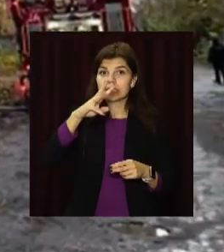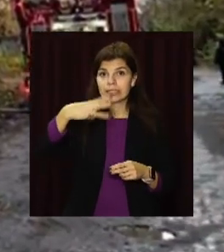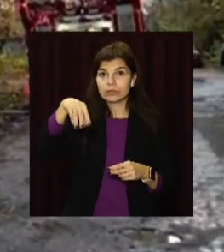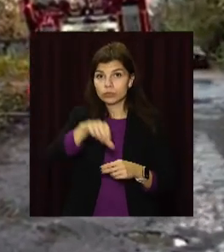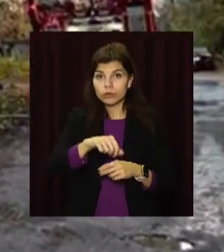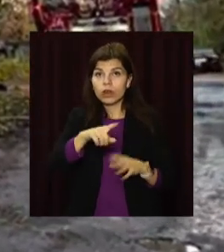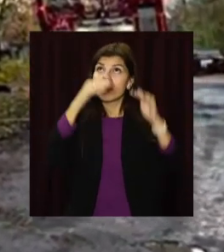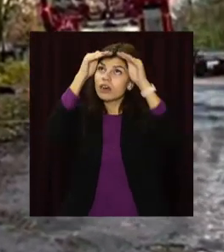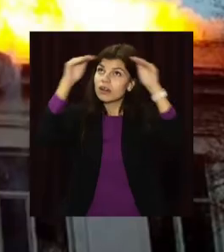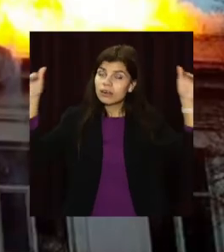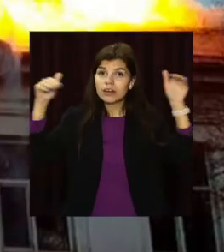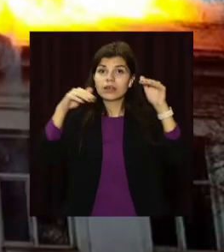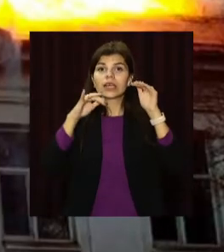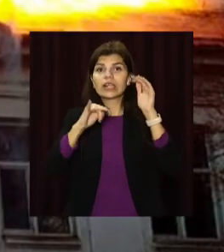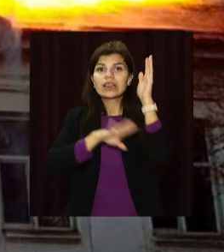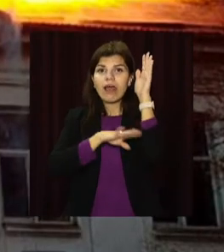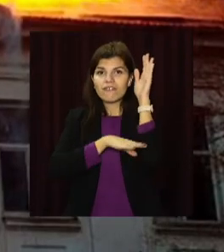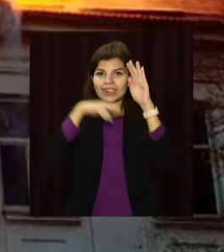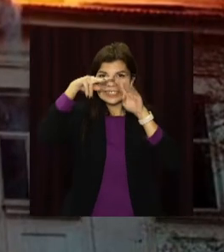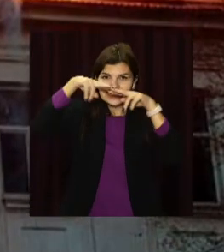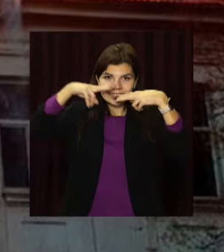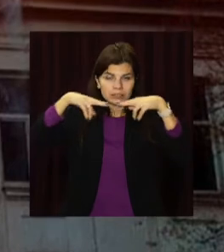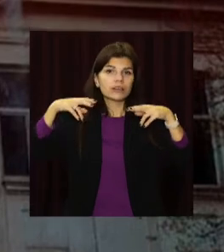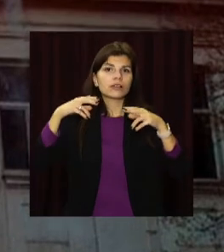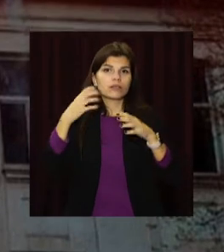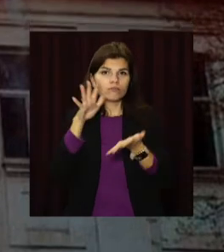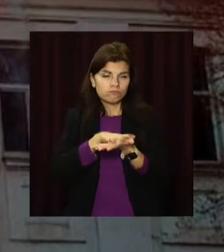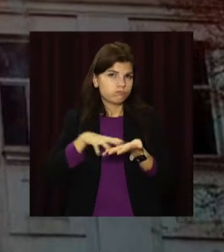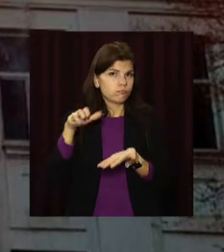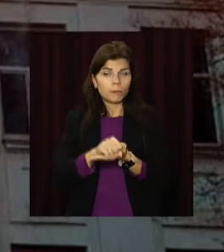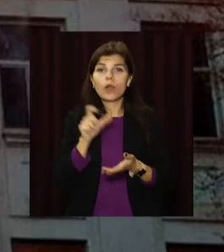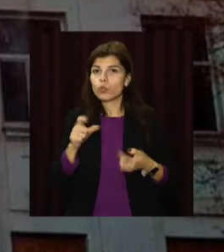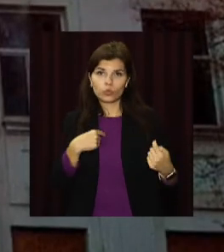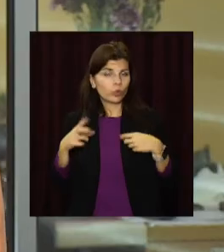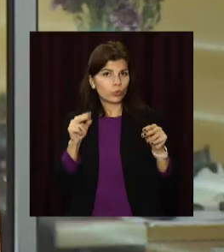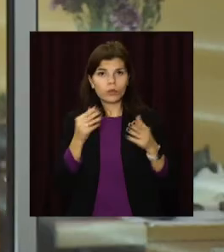знищило дах та дерев'яне перекриття приміщення. Загиблих та постраждалих немає.